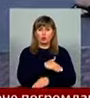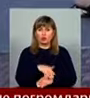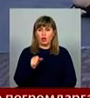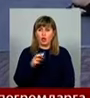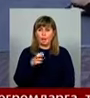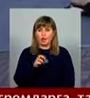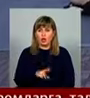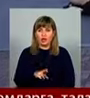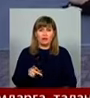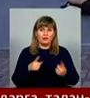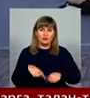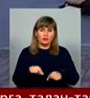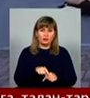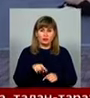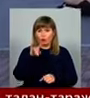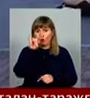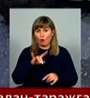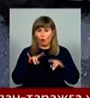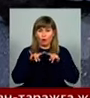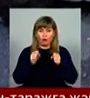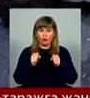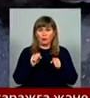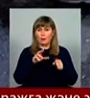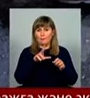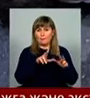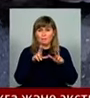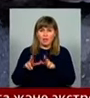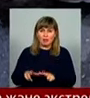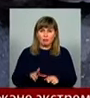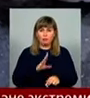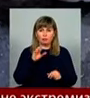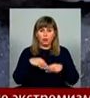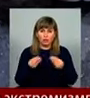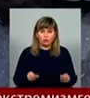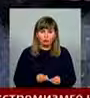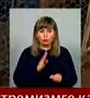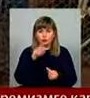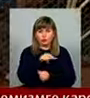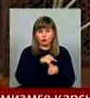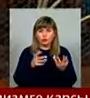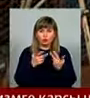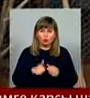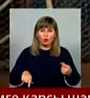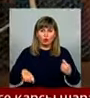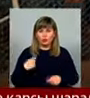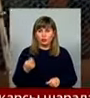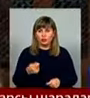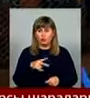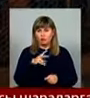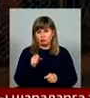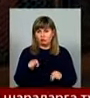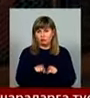Абая. В заведениях выбиты окна, внутри сломана мебель и посуда. С утра местные предприниматели подсчитывают убытки от